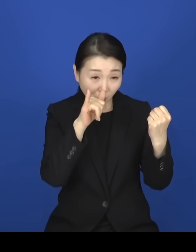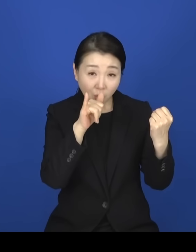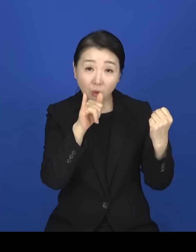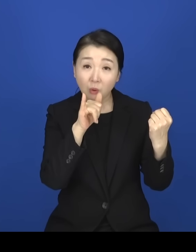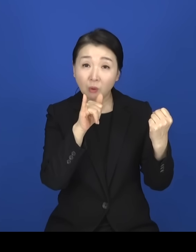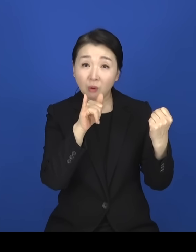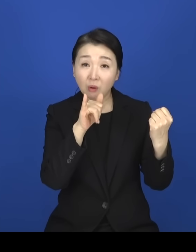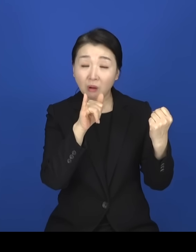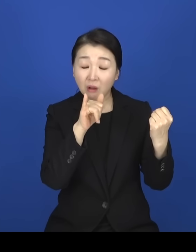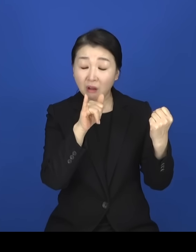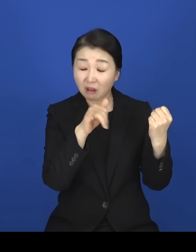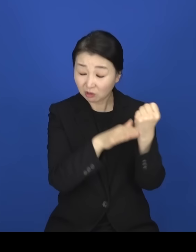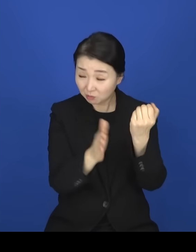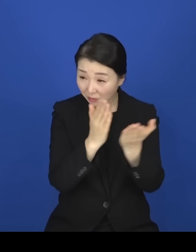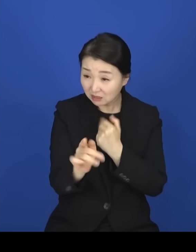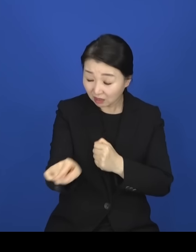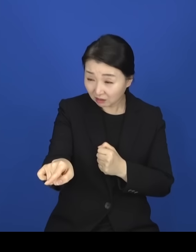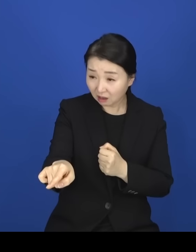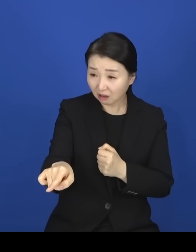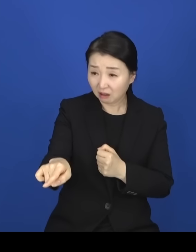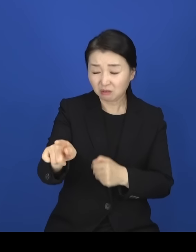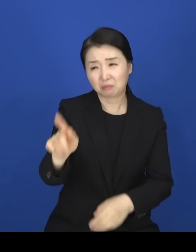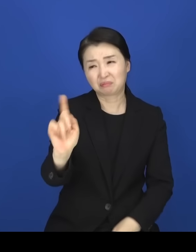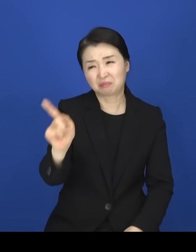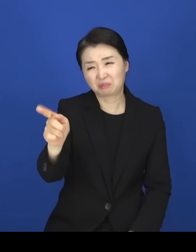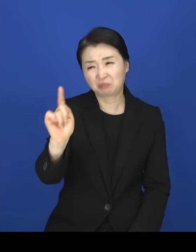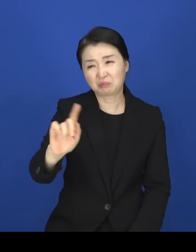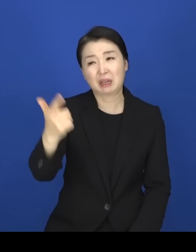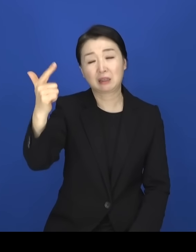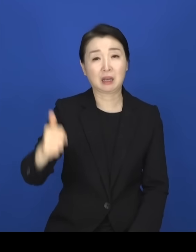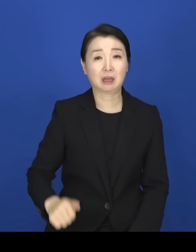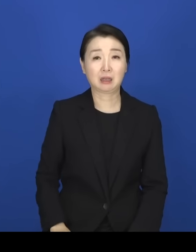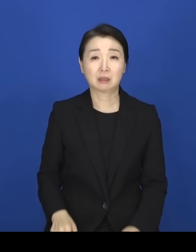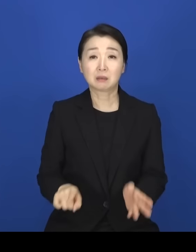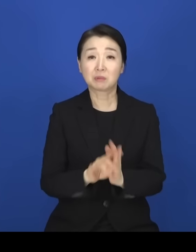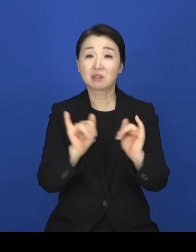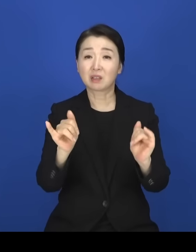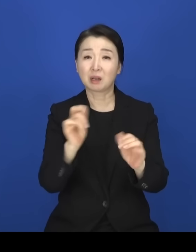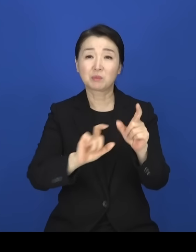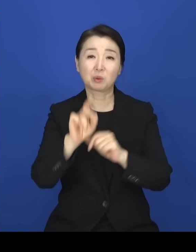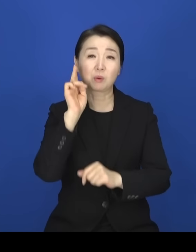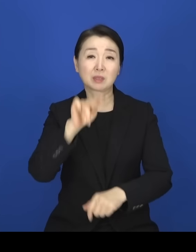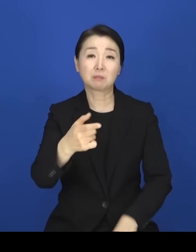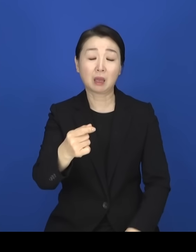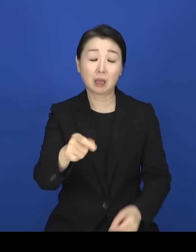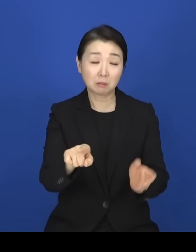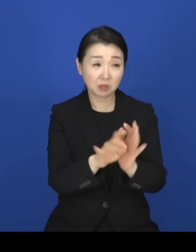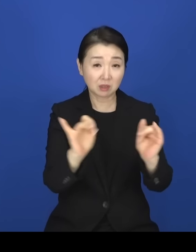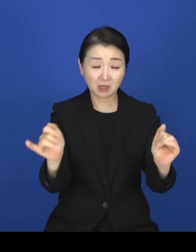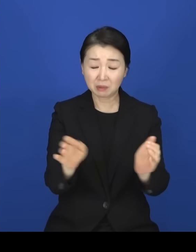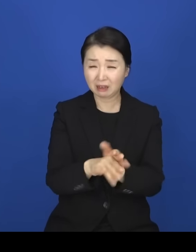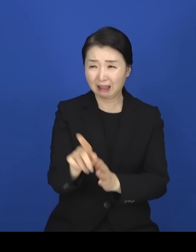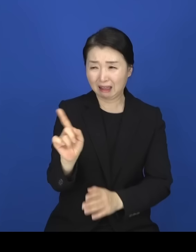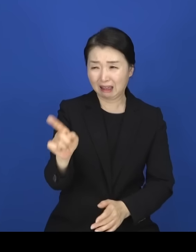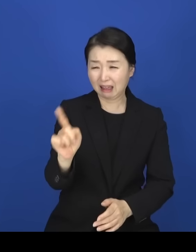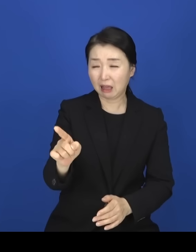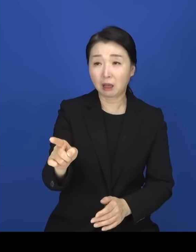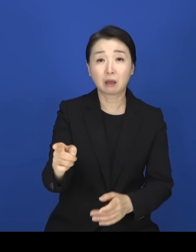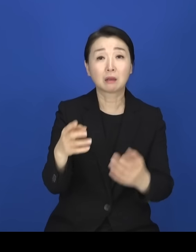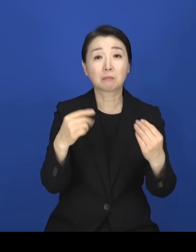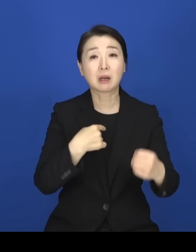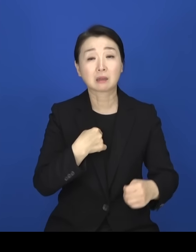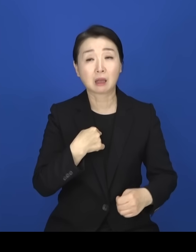그걸 남한테 적용시키는 거예요. 크리스찬들이 제일 심하죠. 크리스찬으로서 크리스찬을 손가락질을 많이 하더라고요. 그럼요.